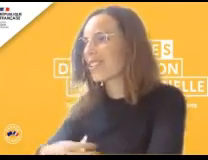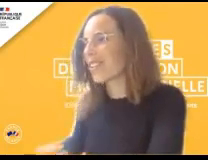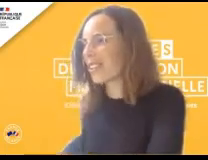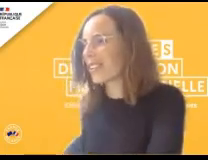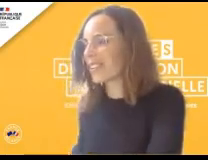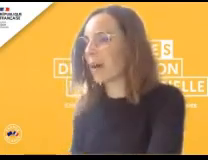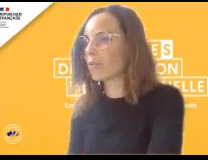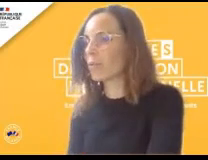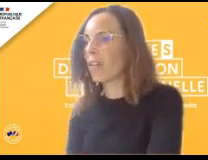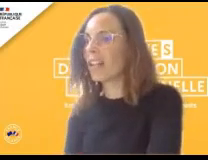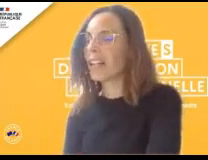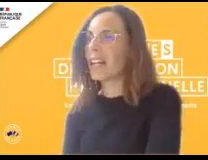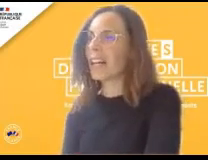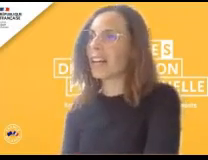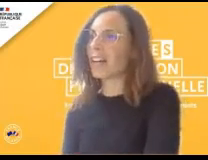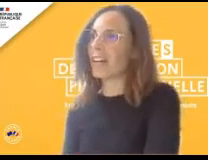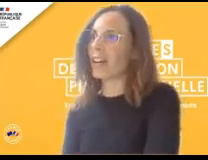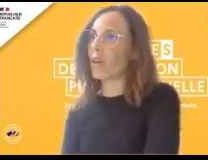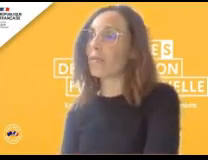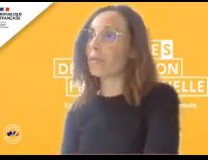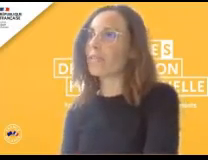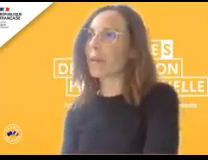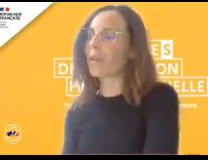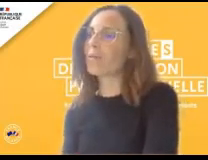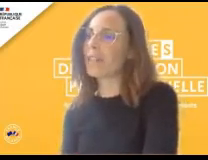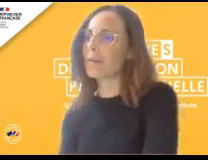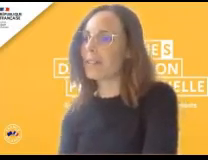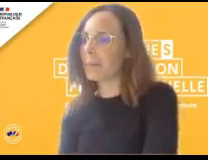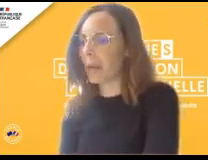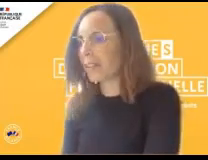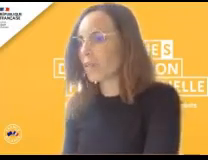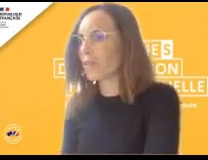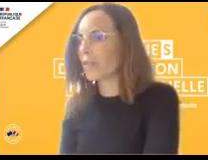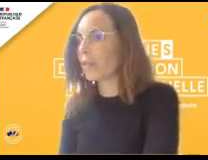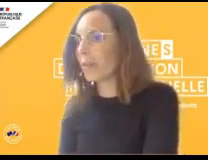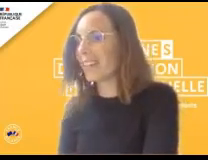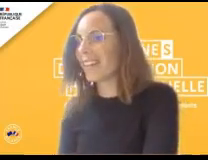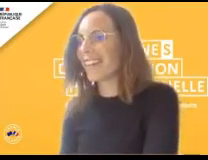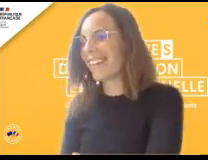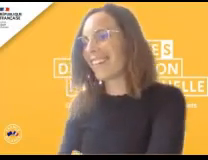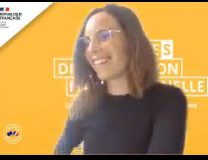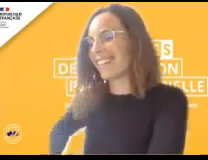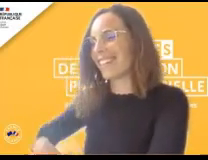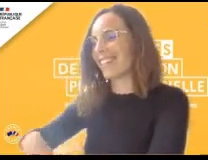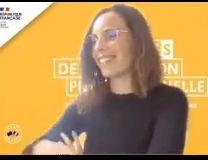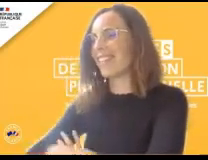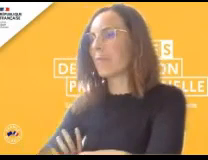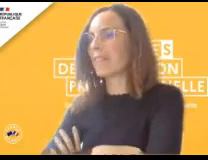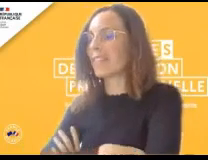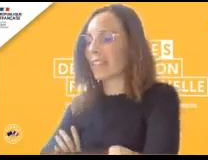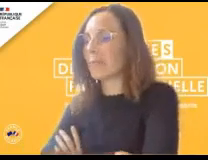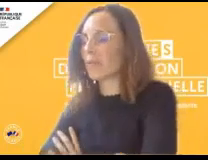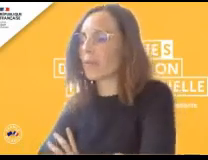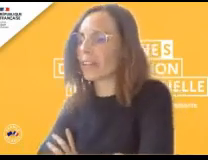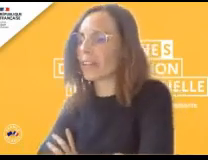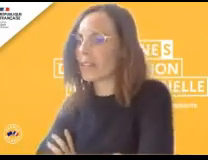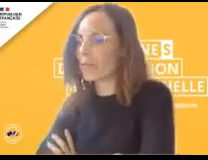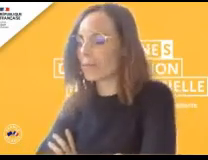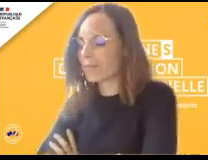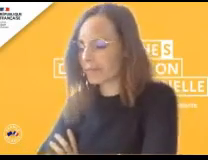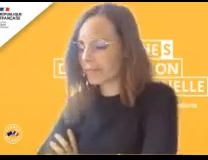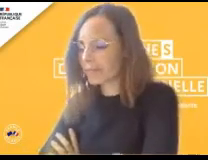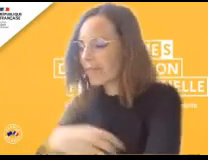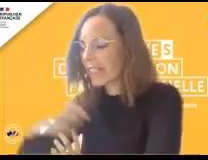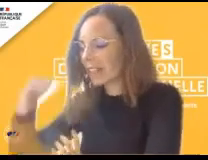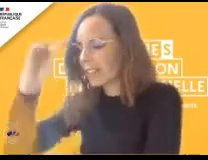les autres départements. On fait notamment, nous, des permanences CEP dans les maisons de